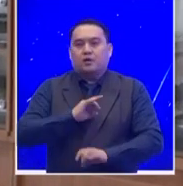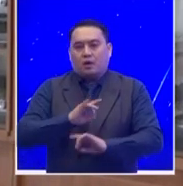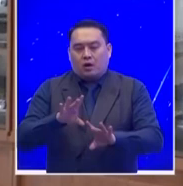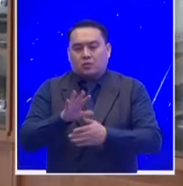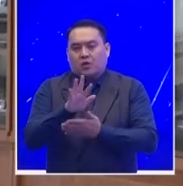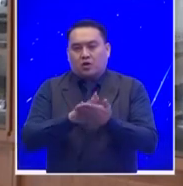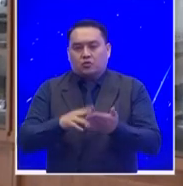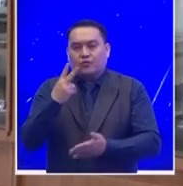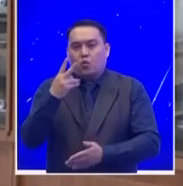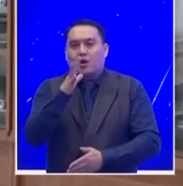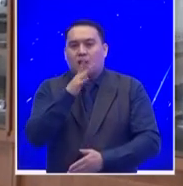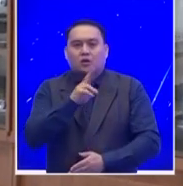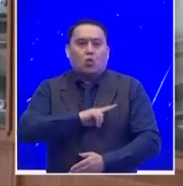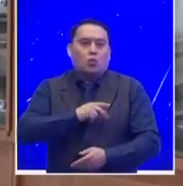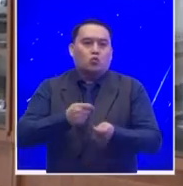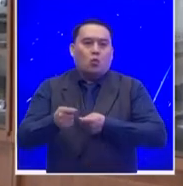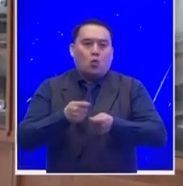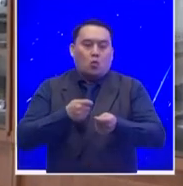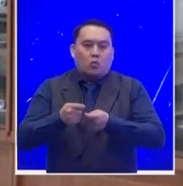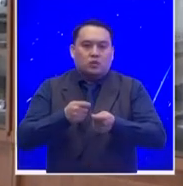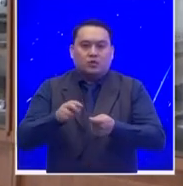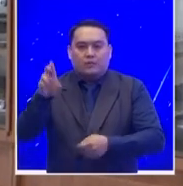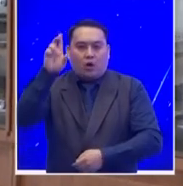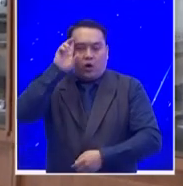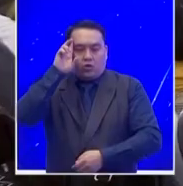на протяжении 2 лет был руководителем управления